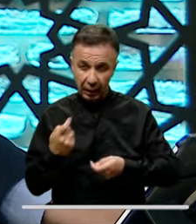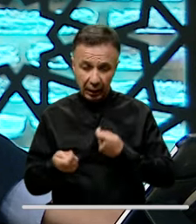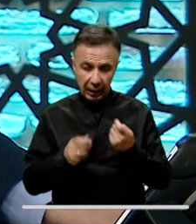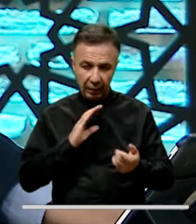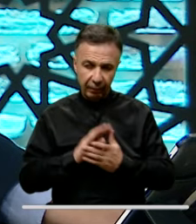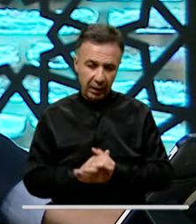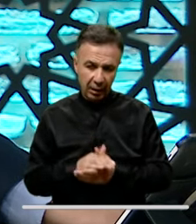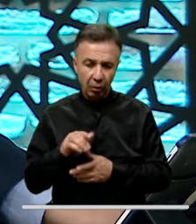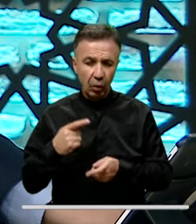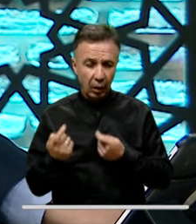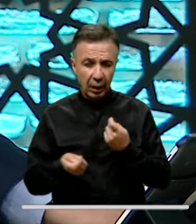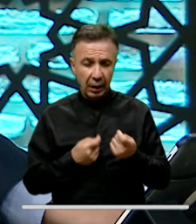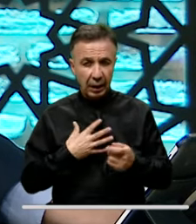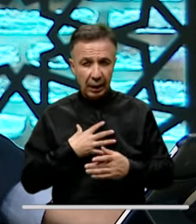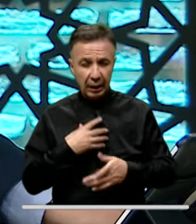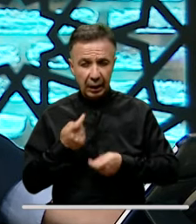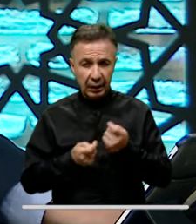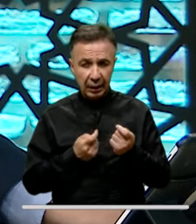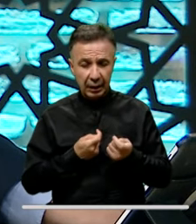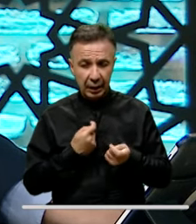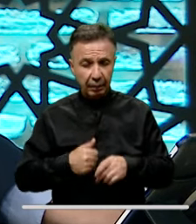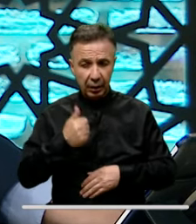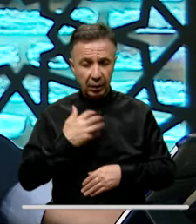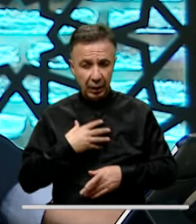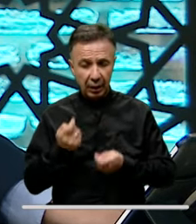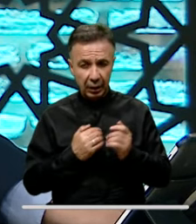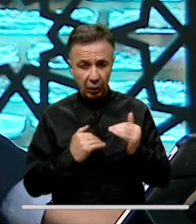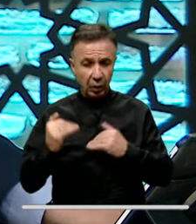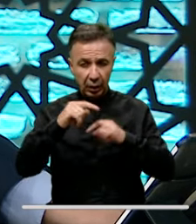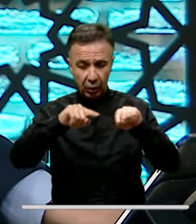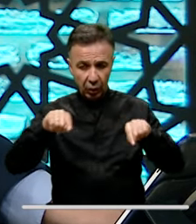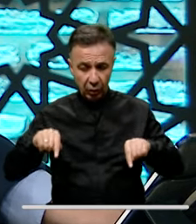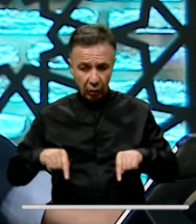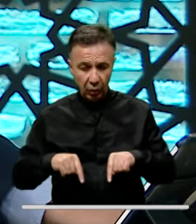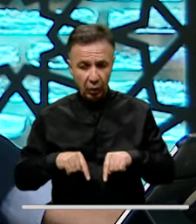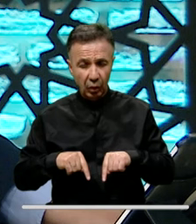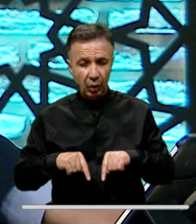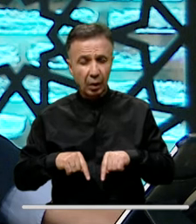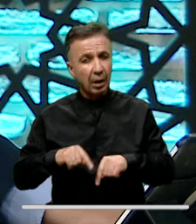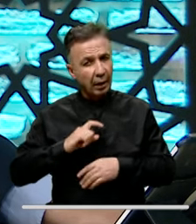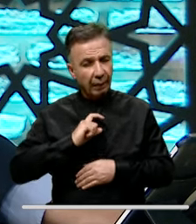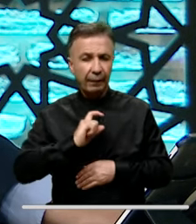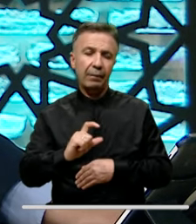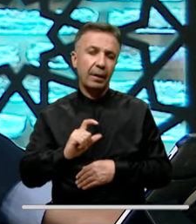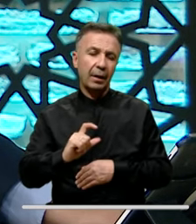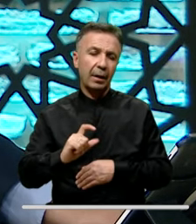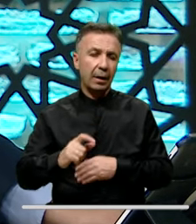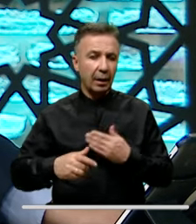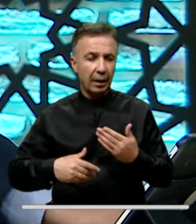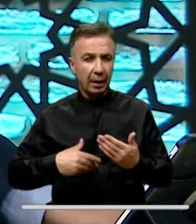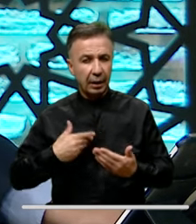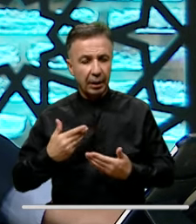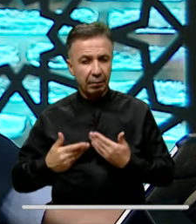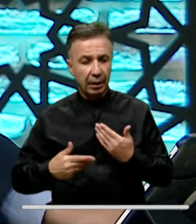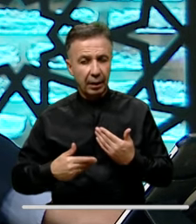gayreti Diyanet İşleri Başkanlığı Din İşleri Yüksek Kurulu'nun vermiş olduğu fetvalar doğrultusunda yapmaya çalışıyorum. Sonuçta